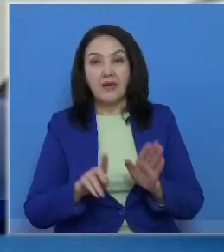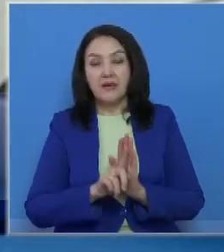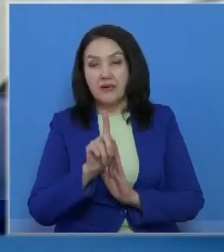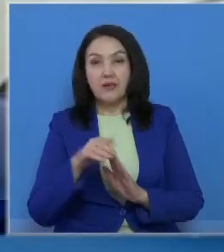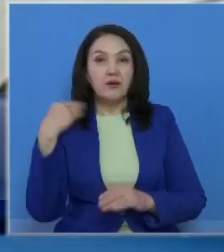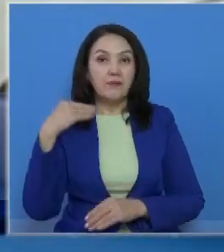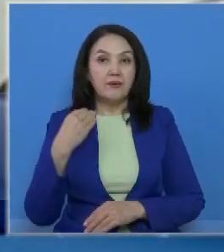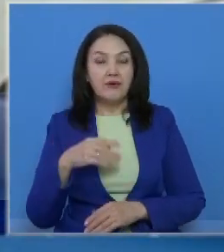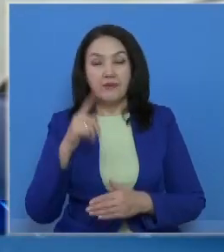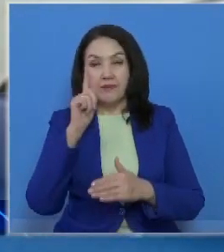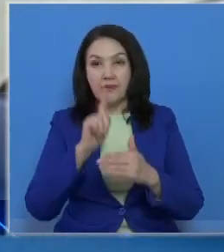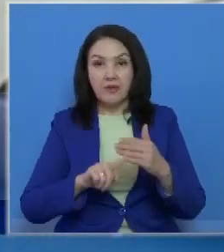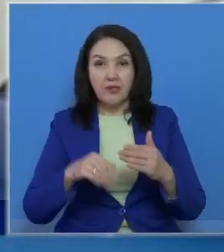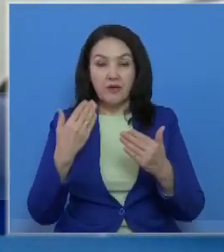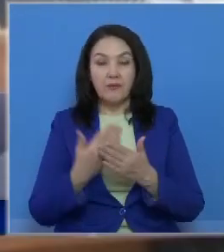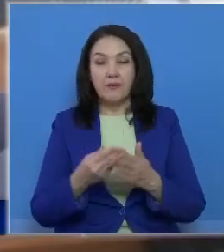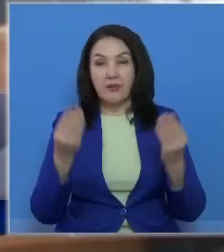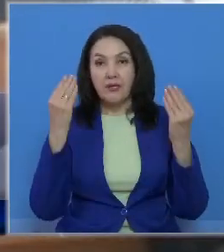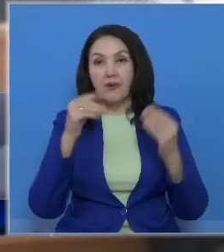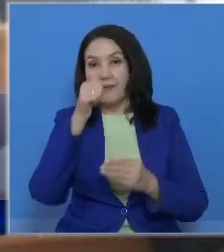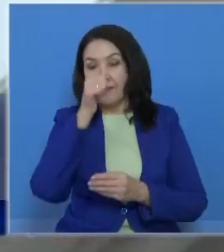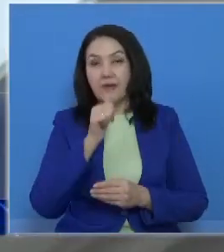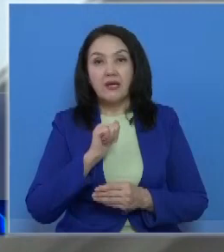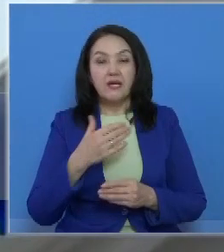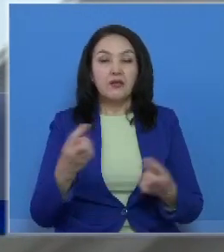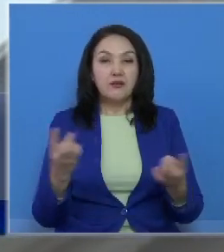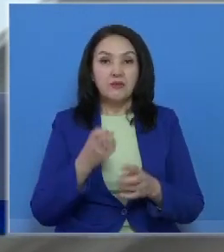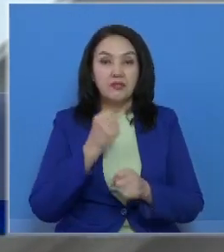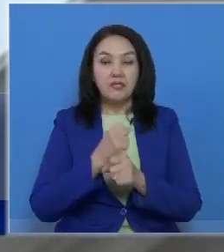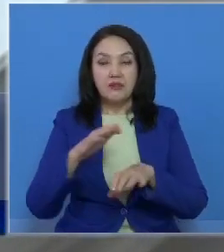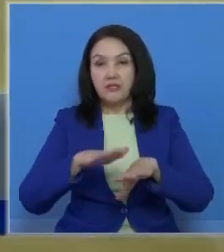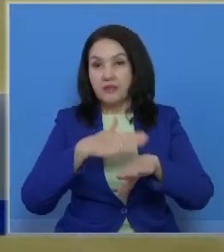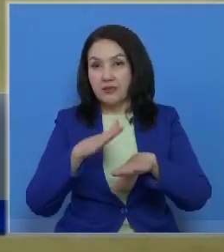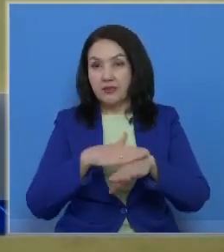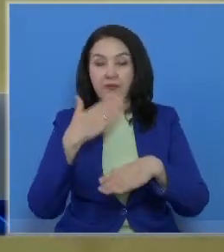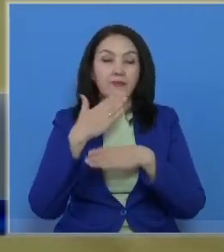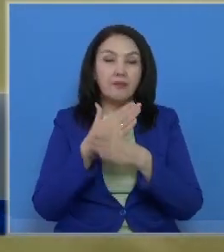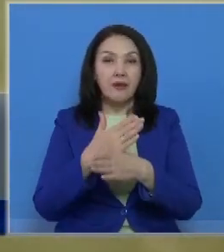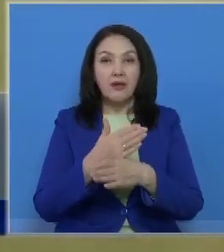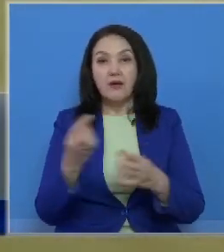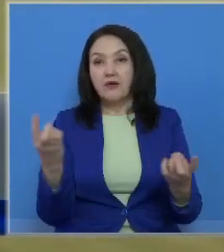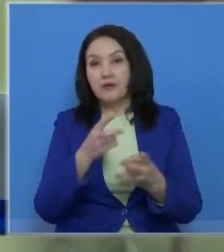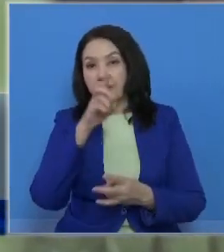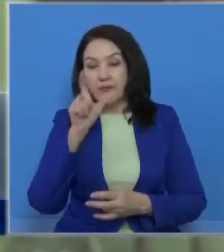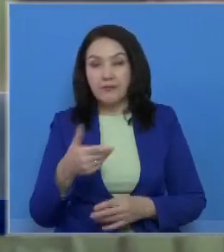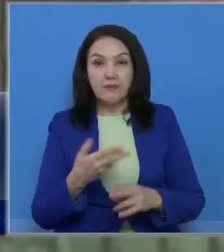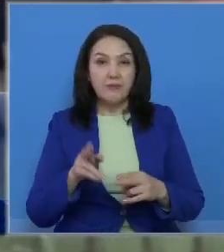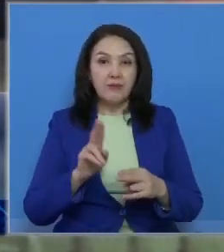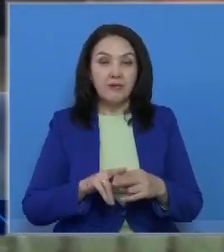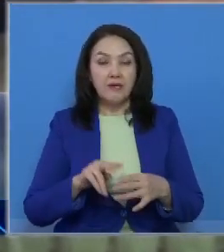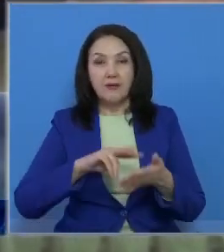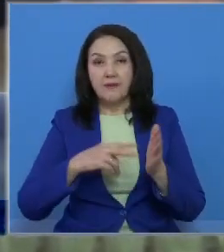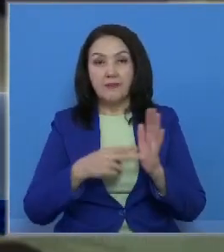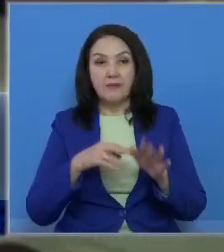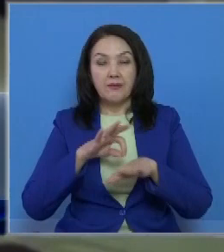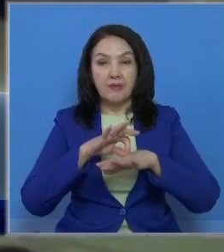напоминают актюбинским верующим, что в священный месяц нужно делать как можно больше добра и всячески помогать нуждающимся. По этому поводу